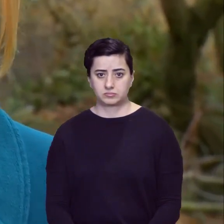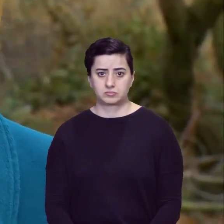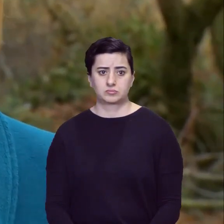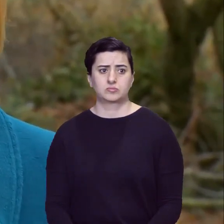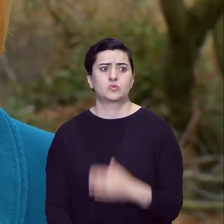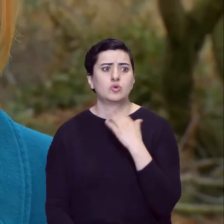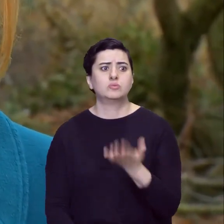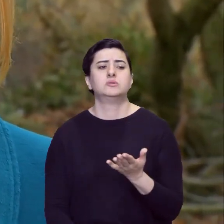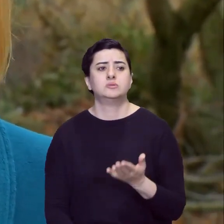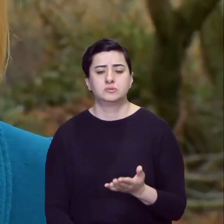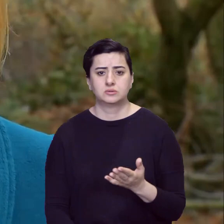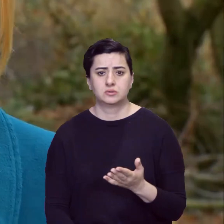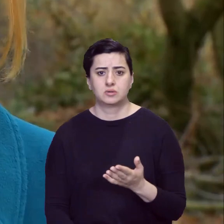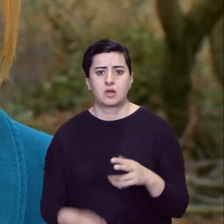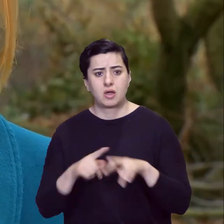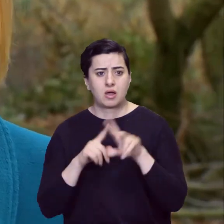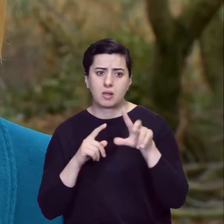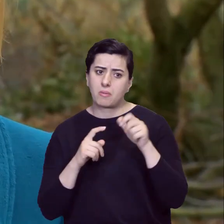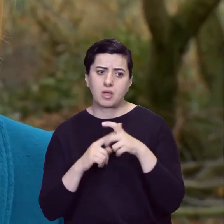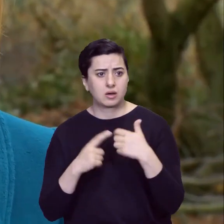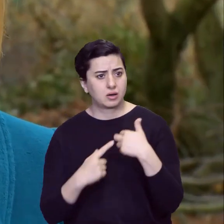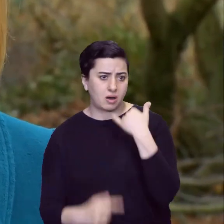Yok ya. Alper'i mi arasam?